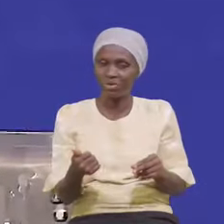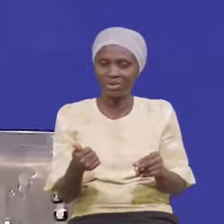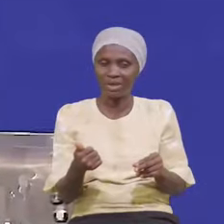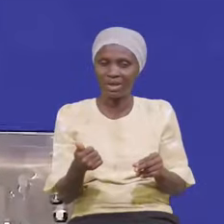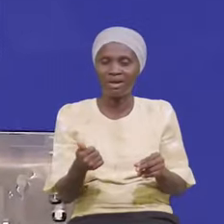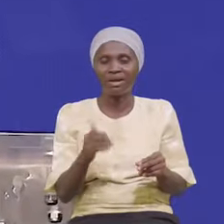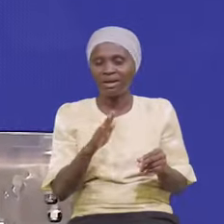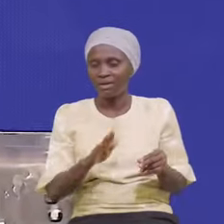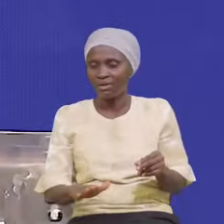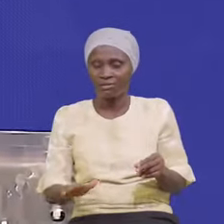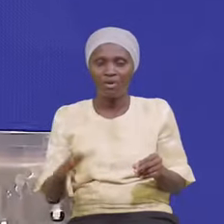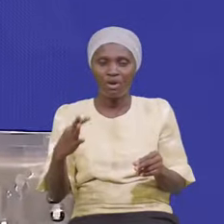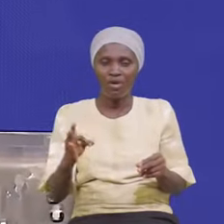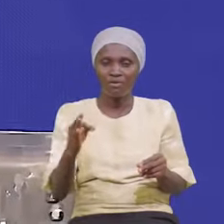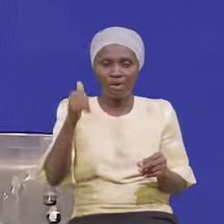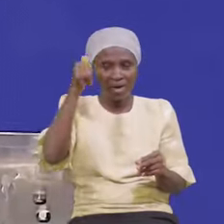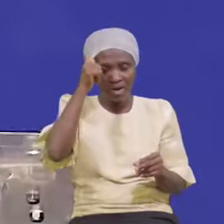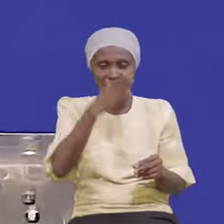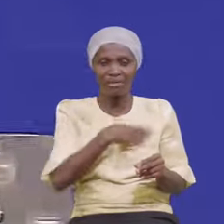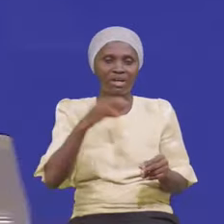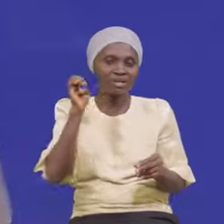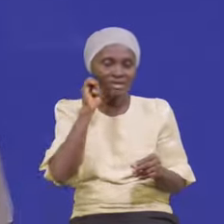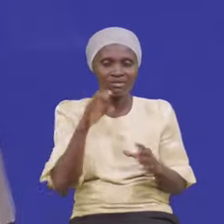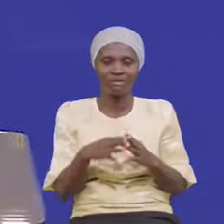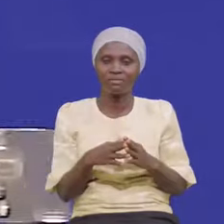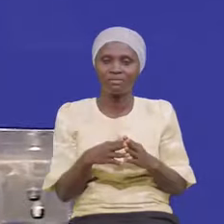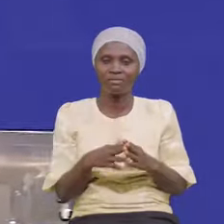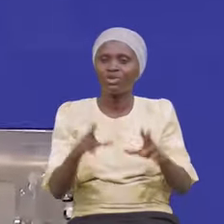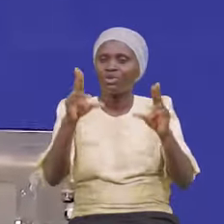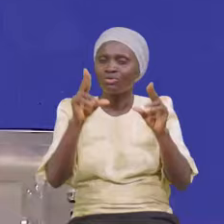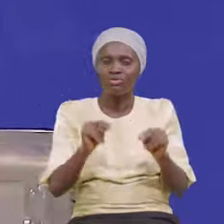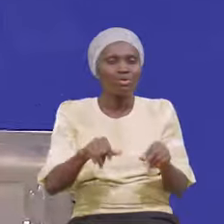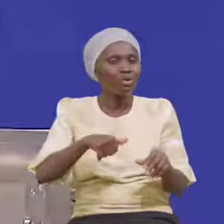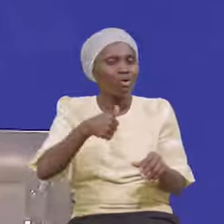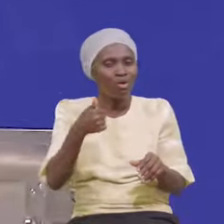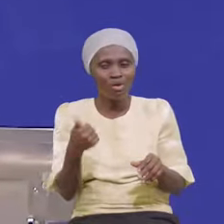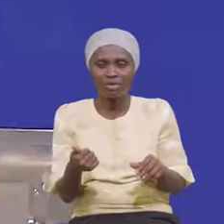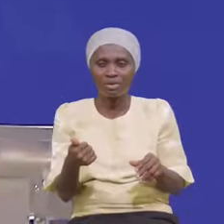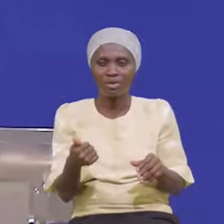and Eve, అనే ఇక మరలా ఏ ఇతర ఆదాము అవ్వ అర్పించాల్సిన పని లేదు, no other of